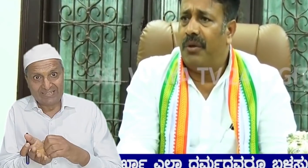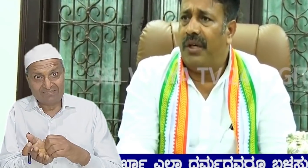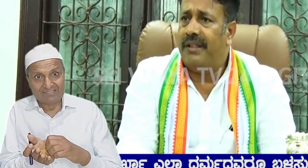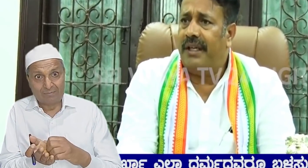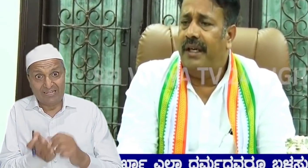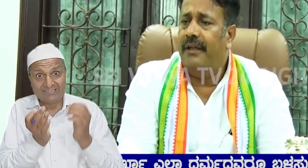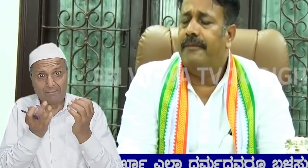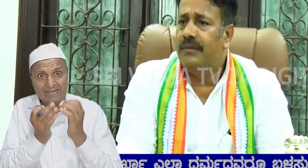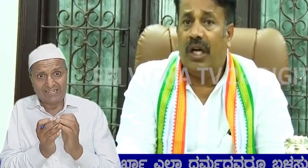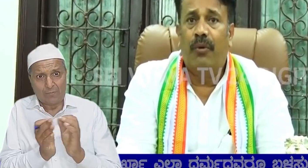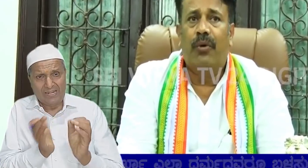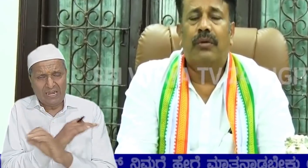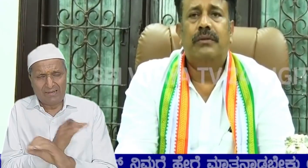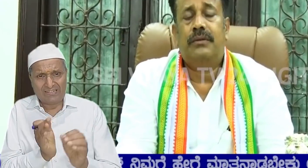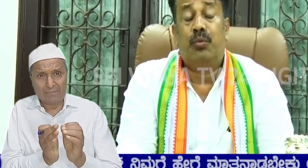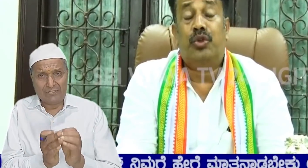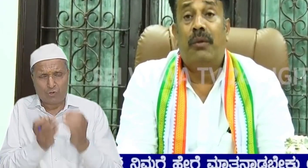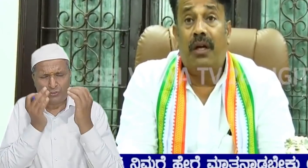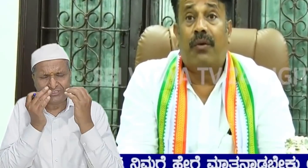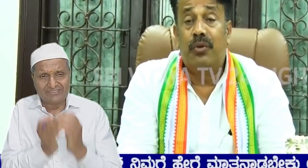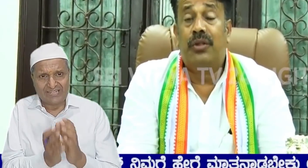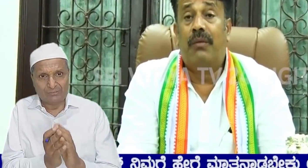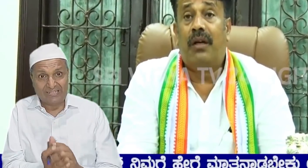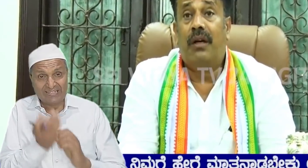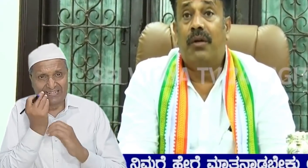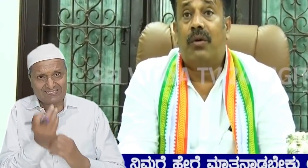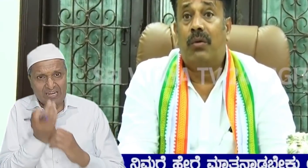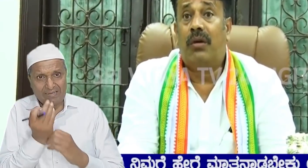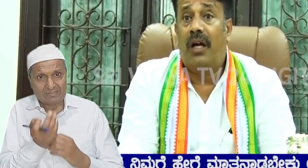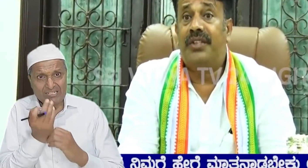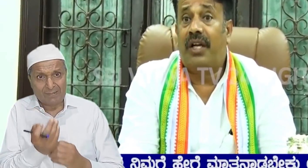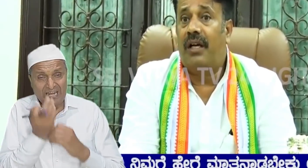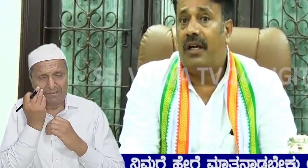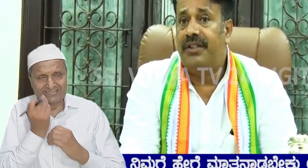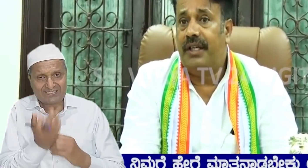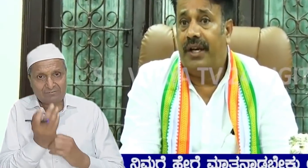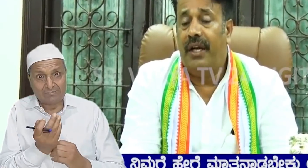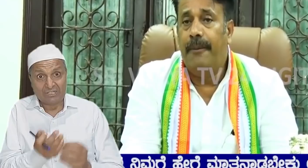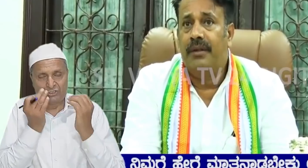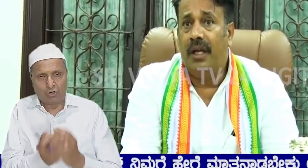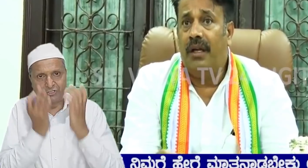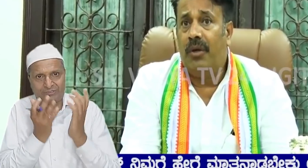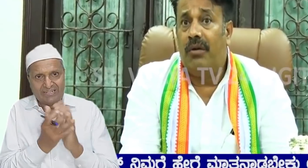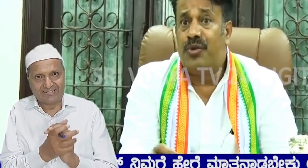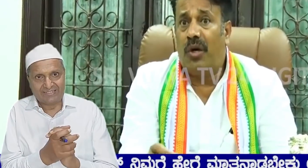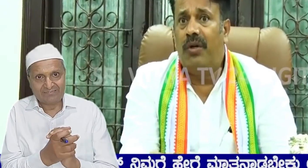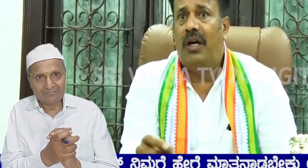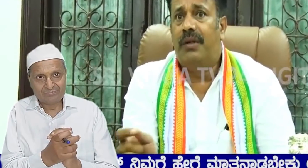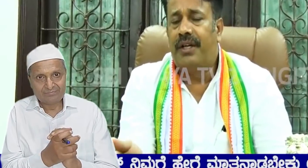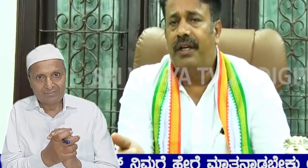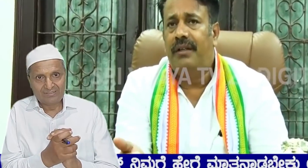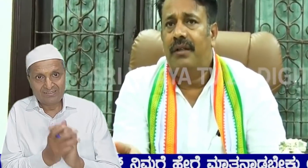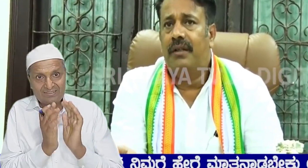फिर बताएंगे आने वाले समय में, तब भी ये घटनाओं में हमारी कमेटी को कुछ चिंता नहीं होती कि किस तरह हमारे समाज पर, हमारी संस्कृति पर चोट होती रहती है।